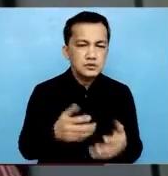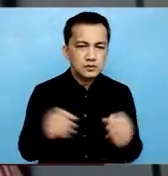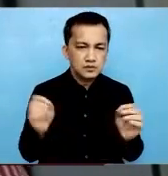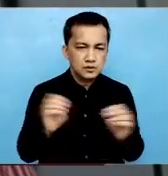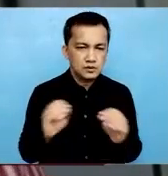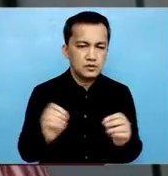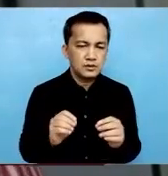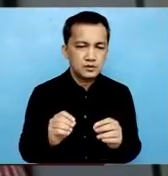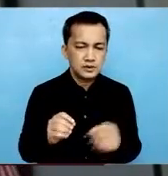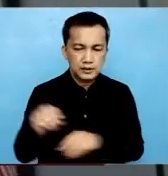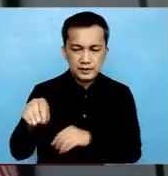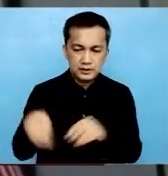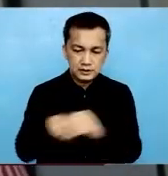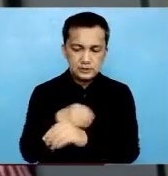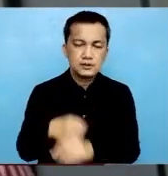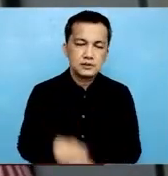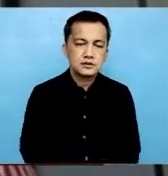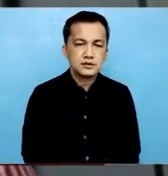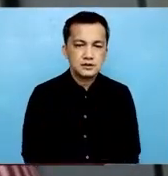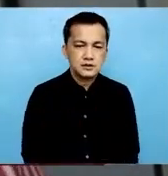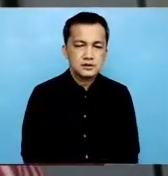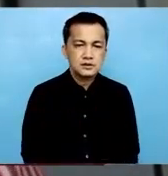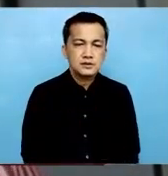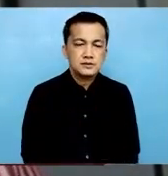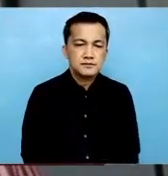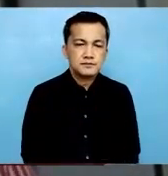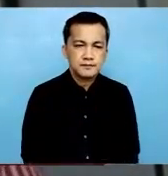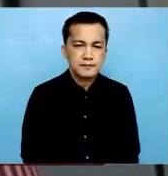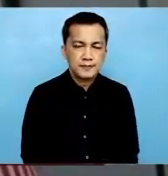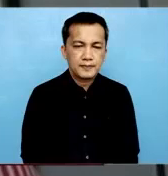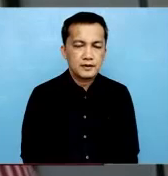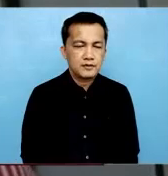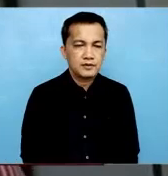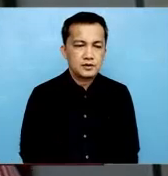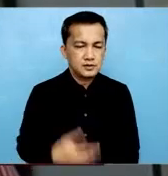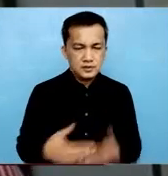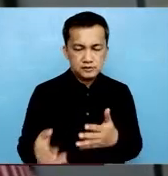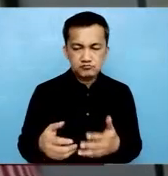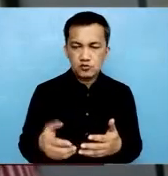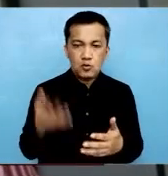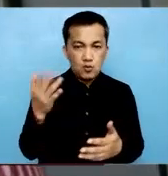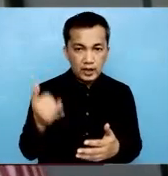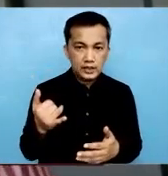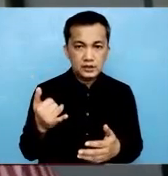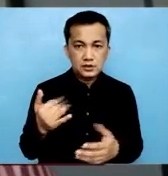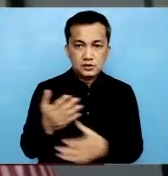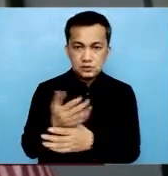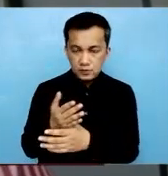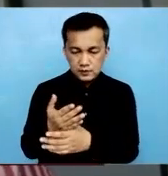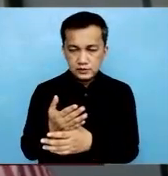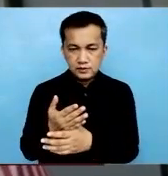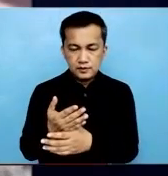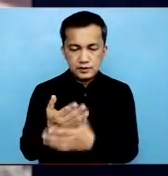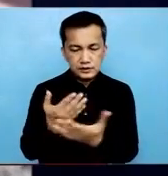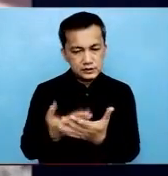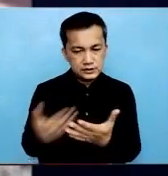kahit walang kapalit talaga, yung parang kahit ma-share mo lang yung mga bagay na natutunan mo.